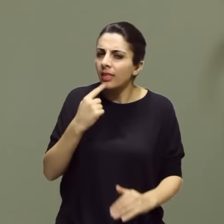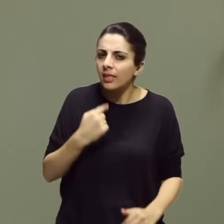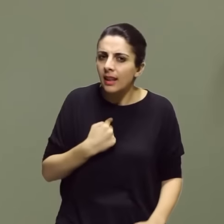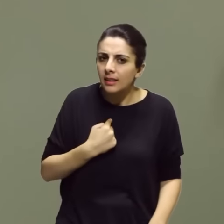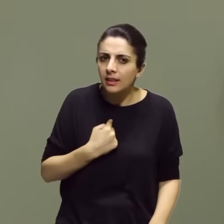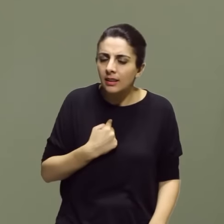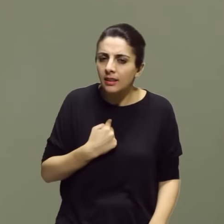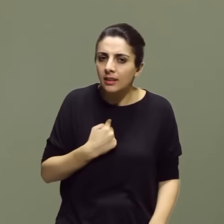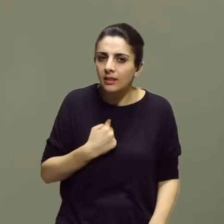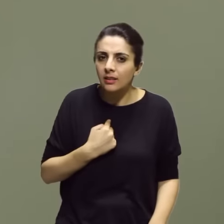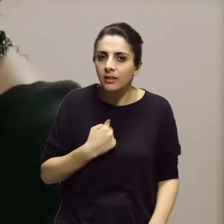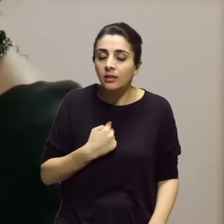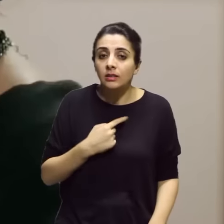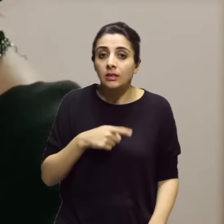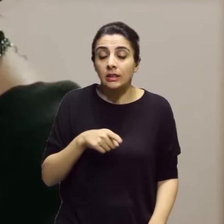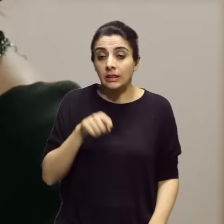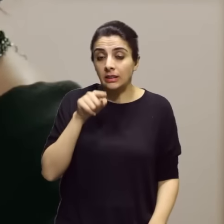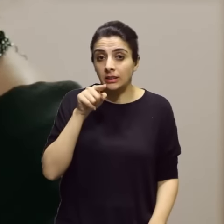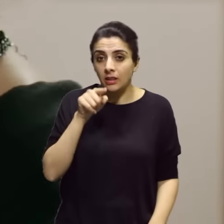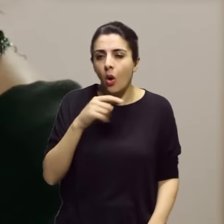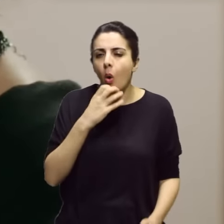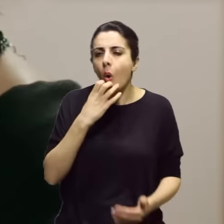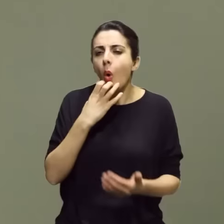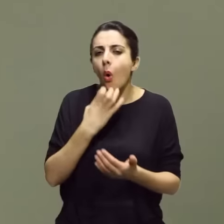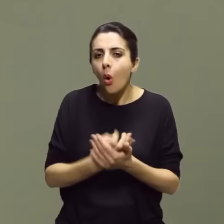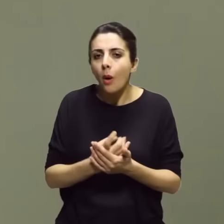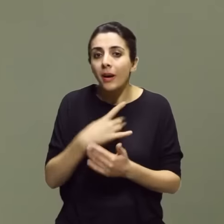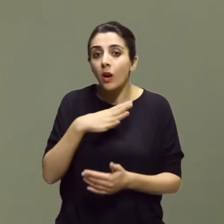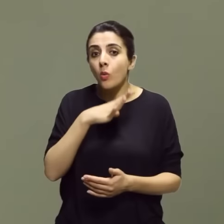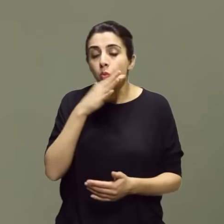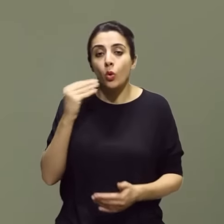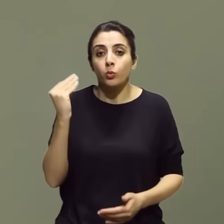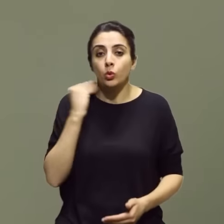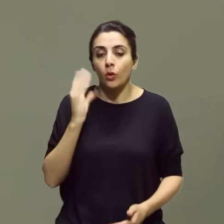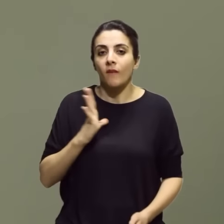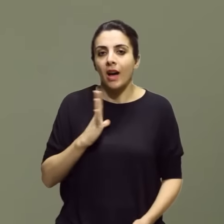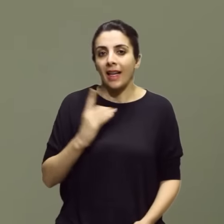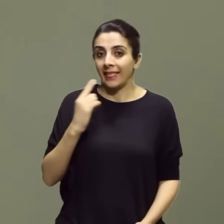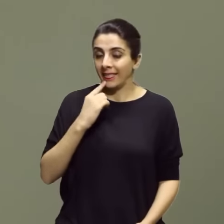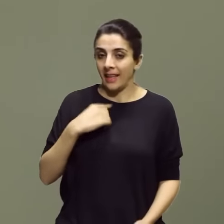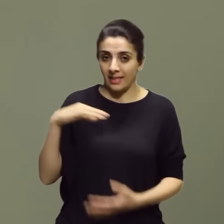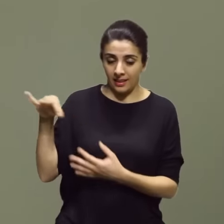ki... ...sana ömür boyu bir mutluluk borçluyum demişti.